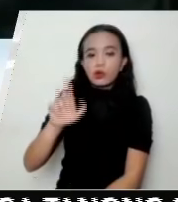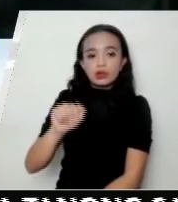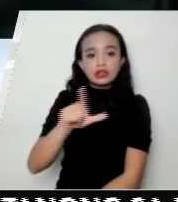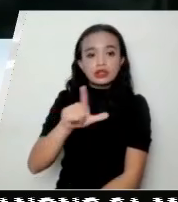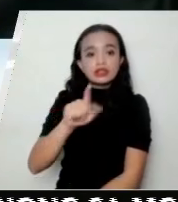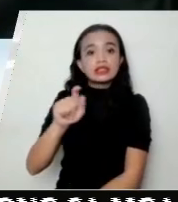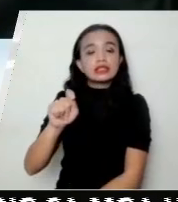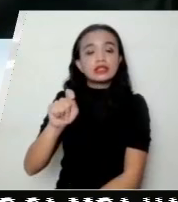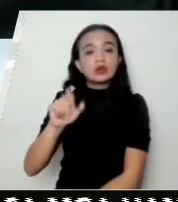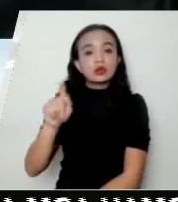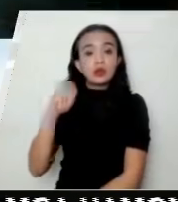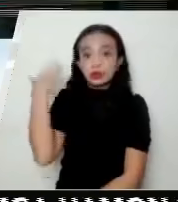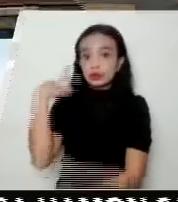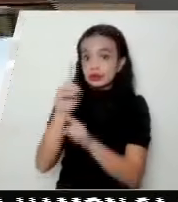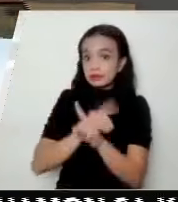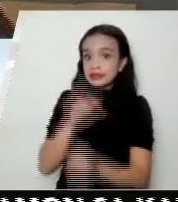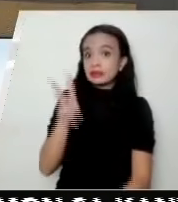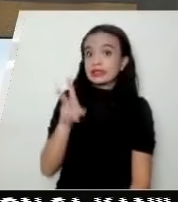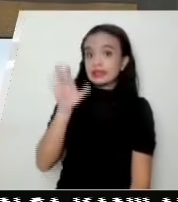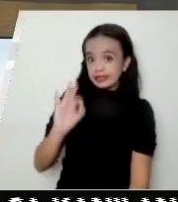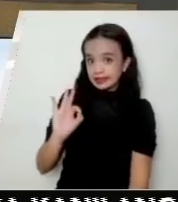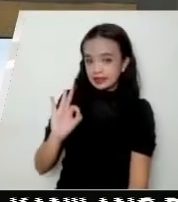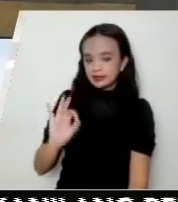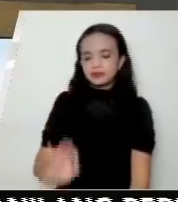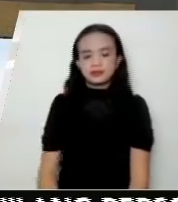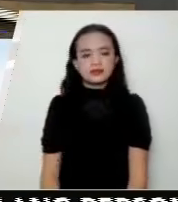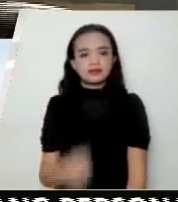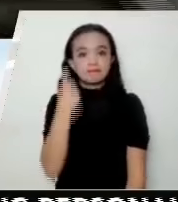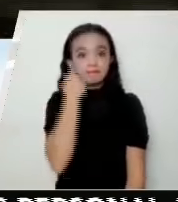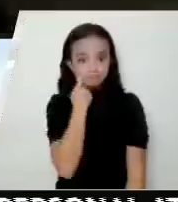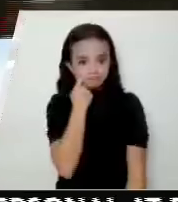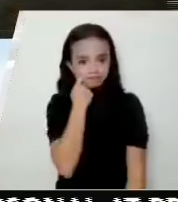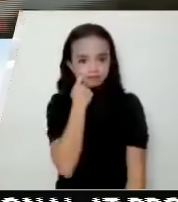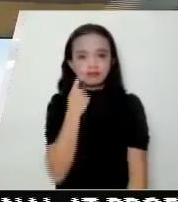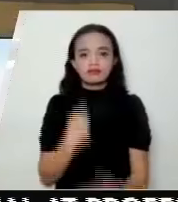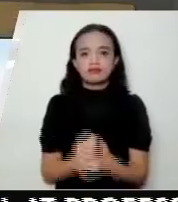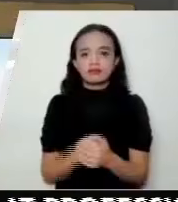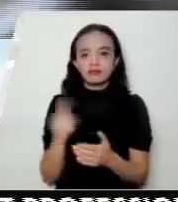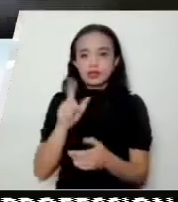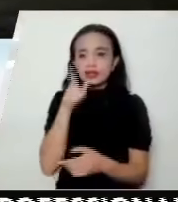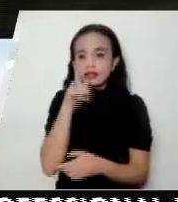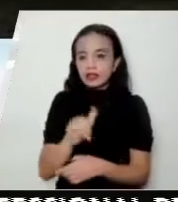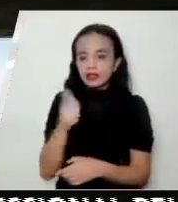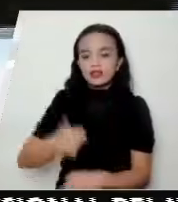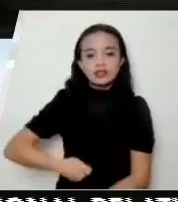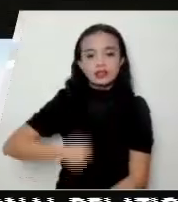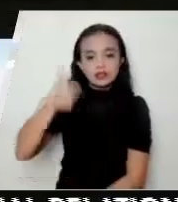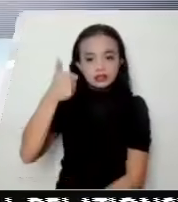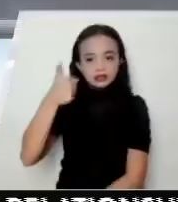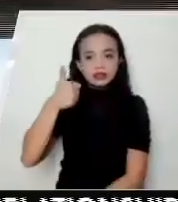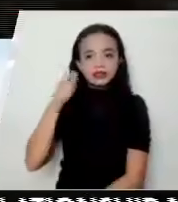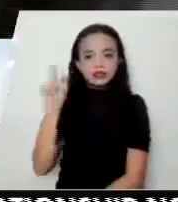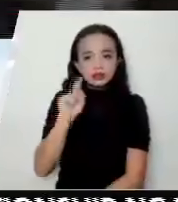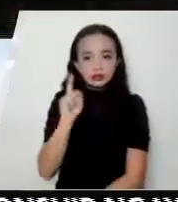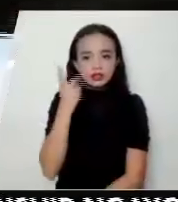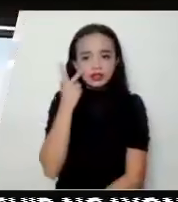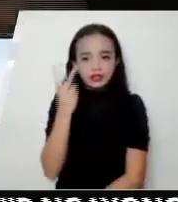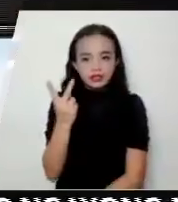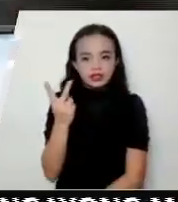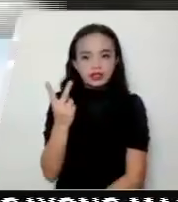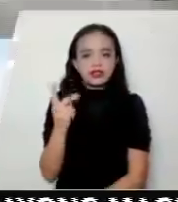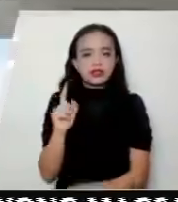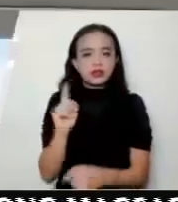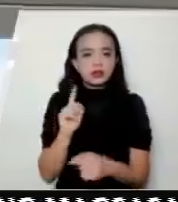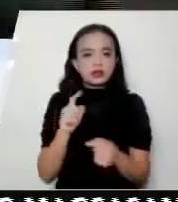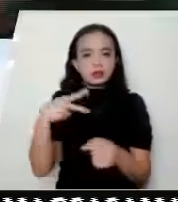noong December 29. Kanina, kinubra na ng lucky winner ang kanyang premyo sa Philippine Charity Sweepstakes Office o